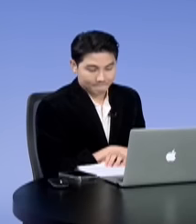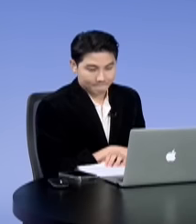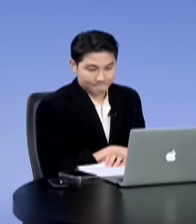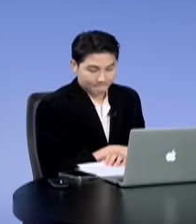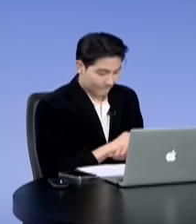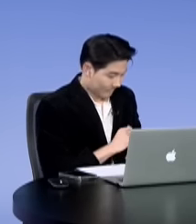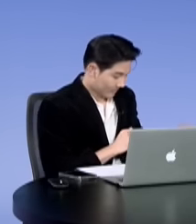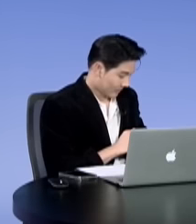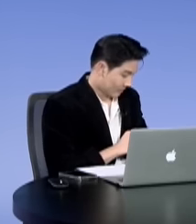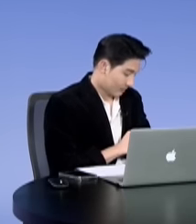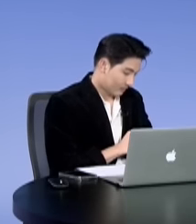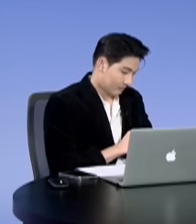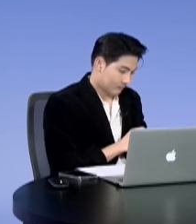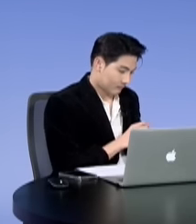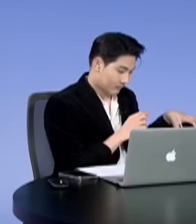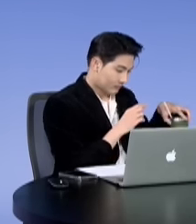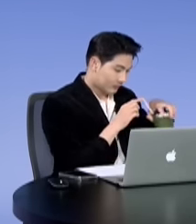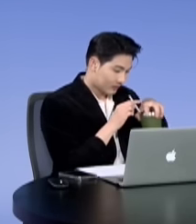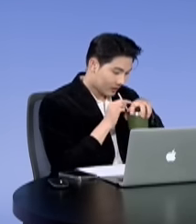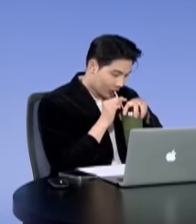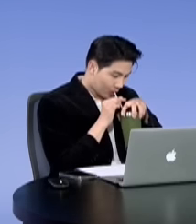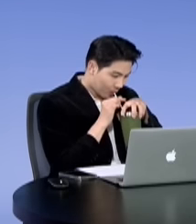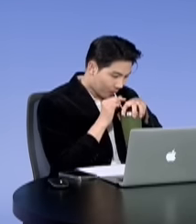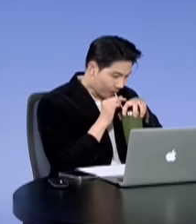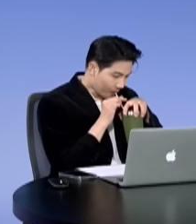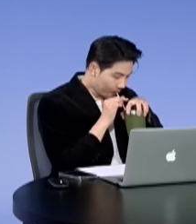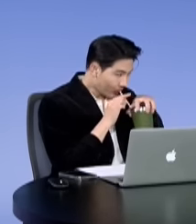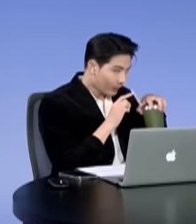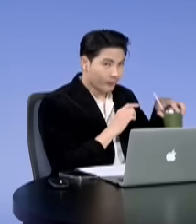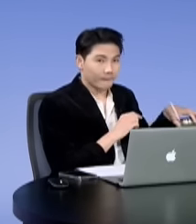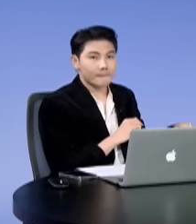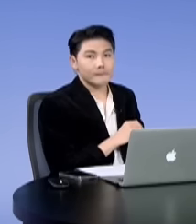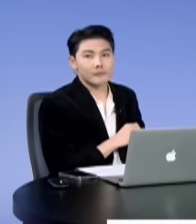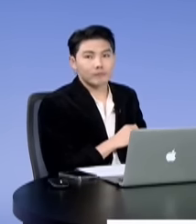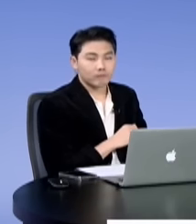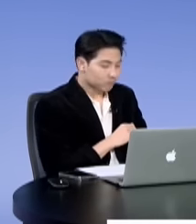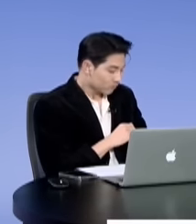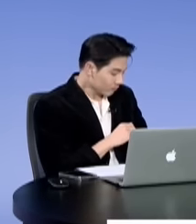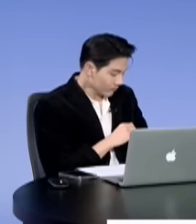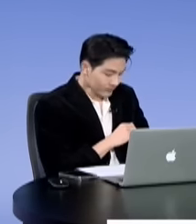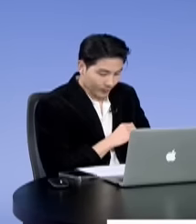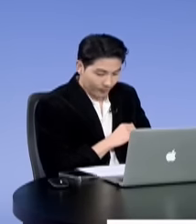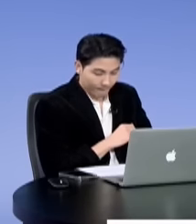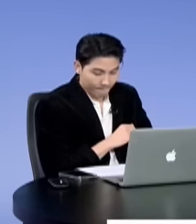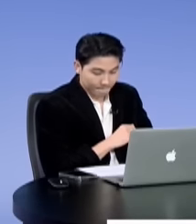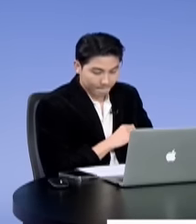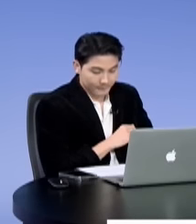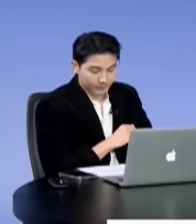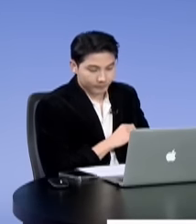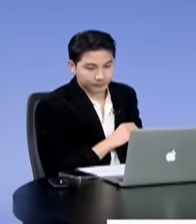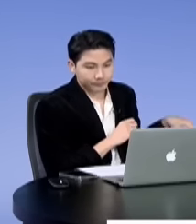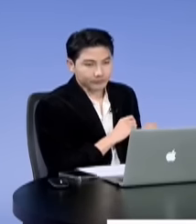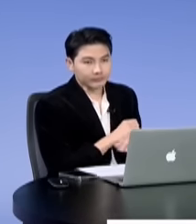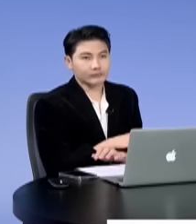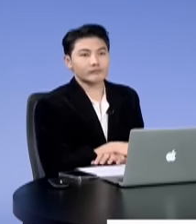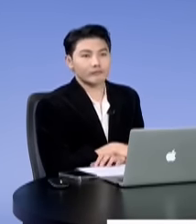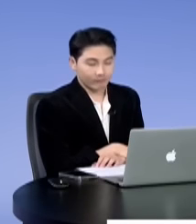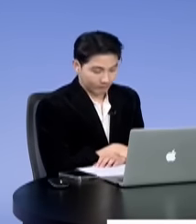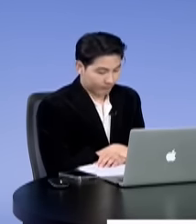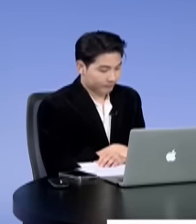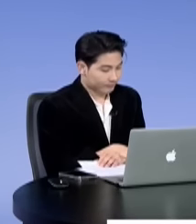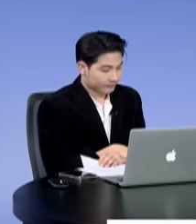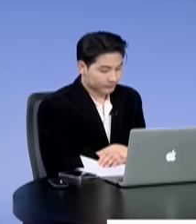การหนีภัยความรุนแรงและไม่ใช่มีตนเพียงคนเดียวมีนักศึกษาเกือบทุกสถาบันขณะที่ผู้นำเหล่าทัพตอนนั้นก็มีความเห็นว่าวิธีเหล่านี้มันไม่